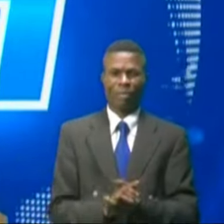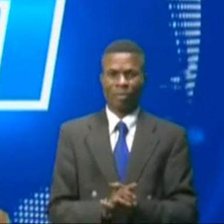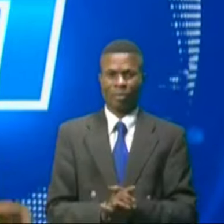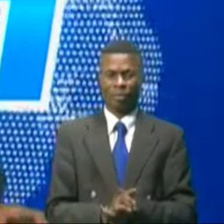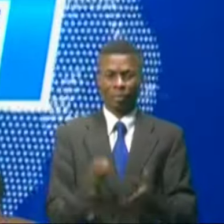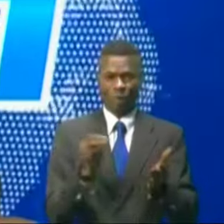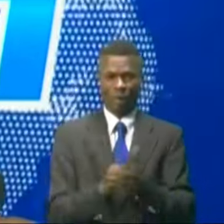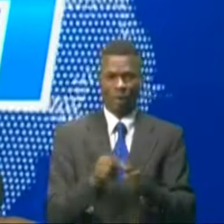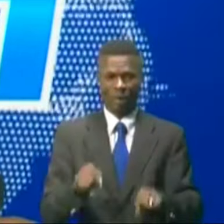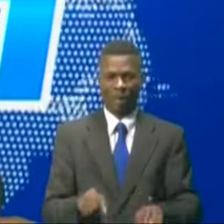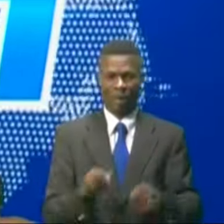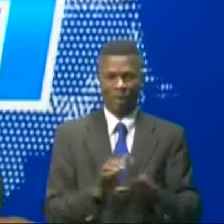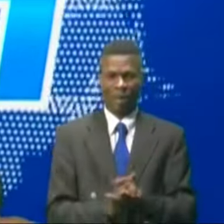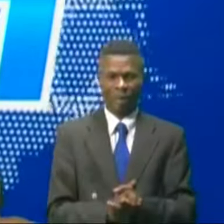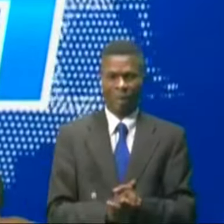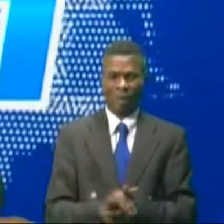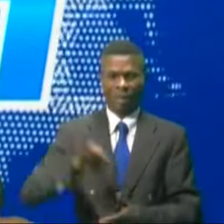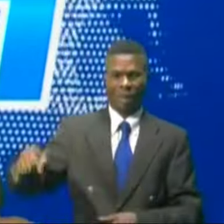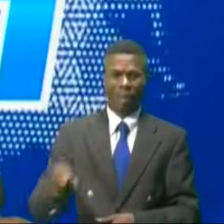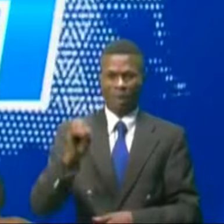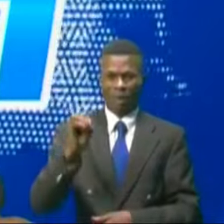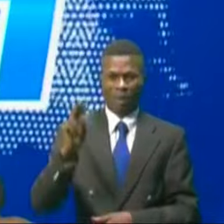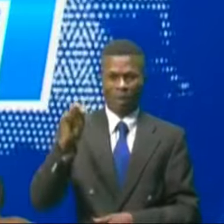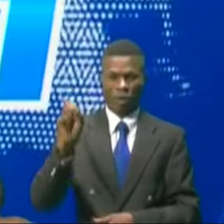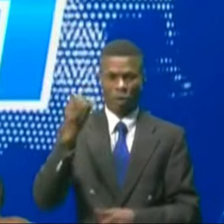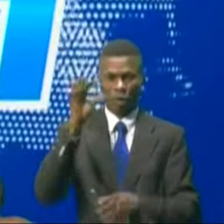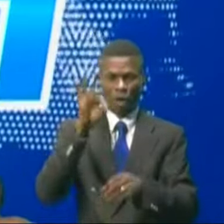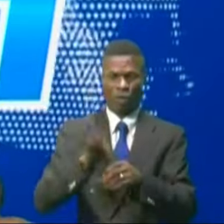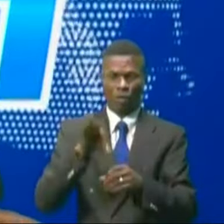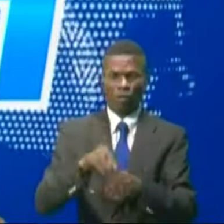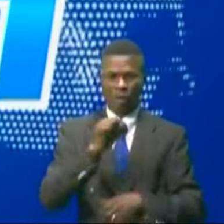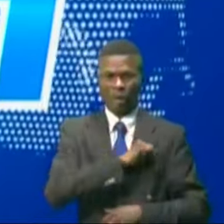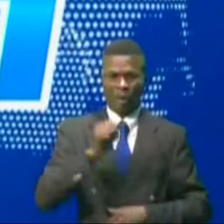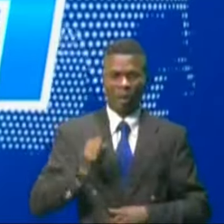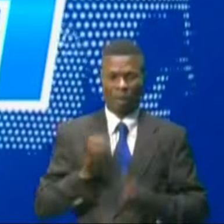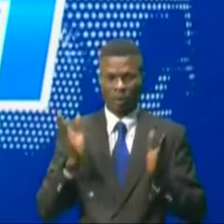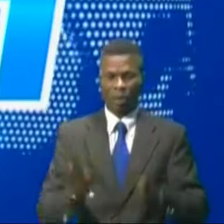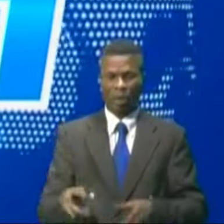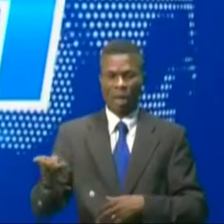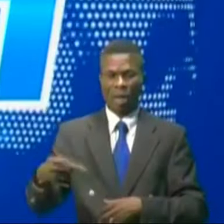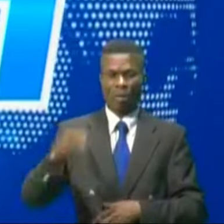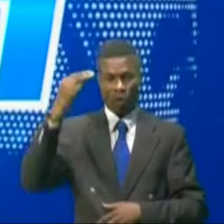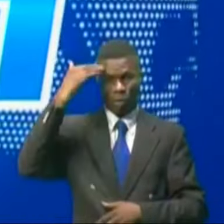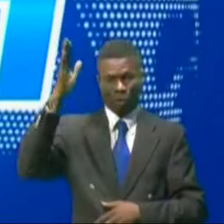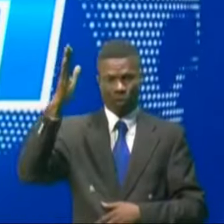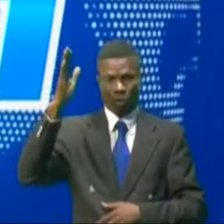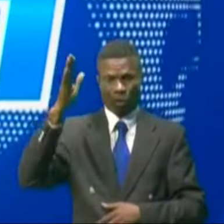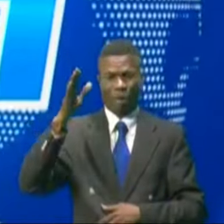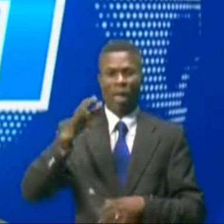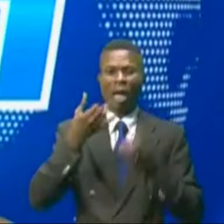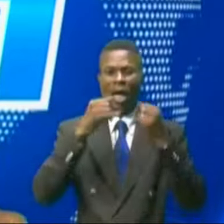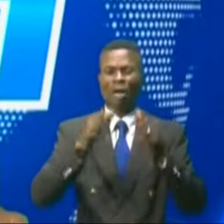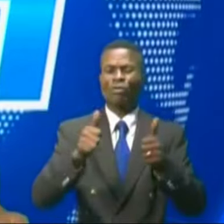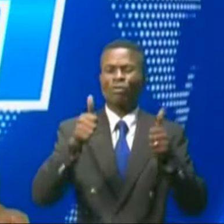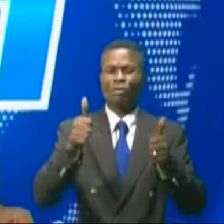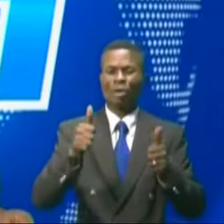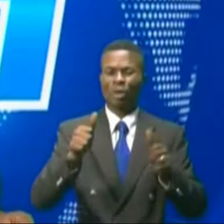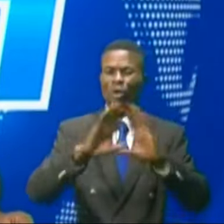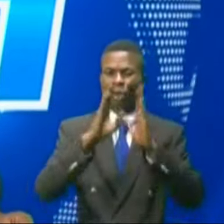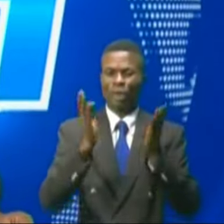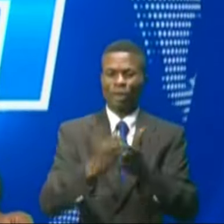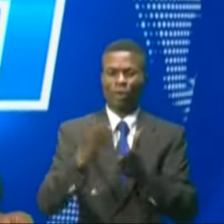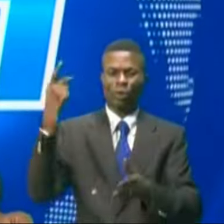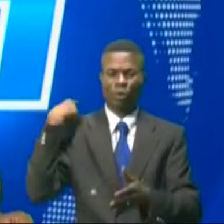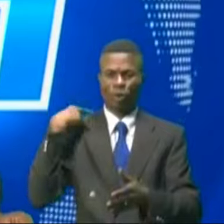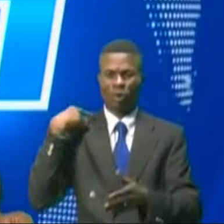Autre chose, Jonas Mukamba, élu sénateur pour le compte de la province de l'Équateur. Une heureuse nouvelle saluée par l'élu du